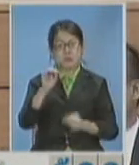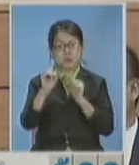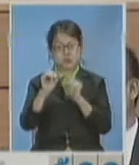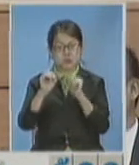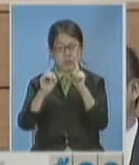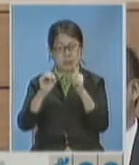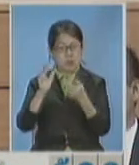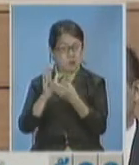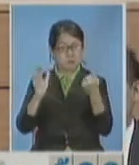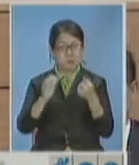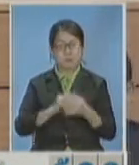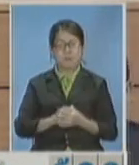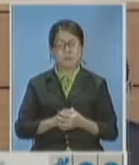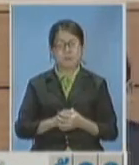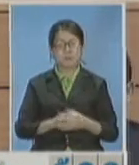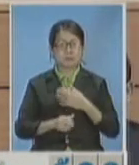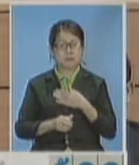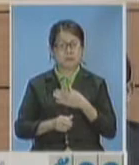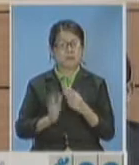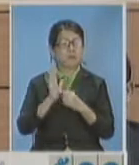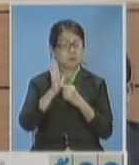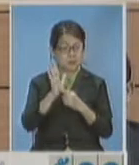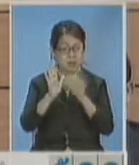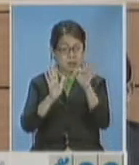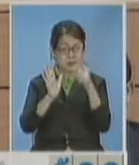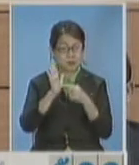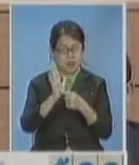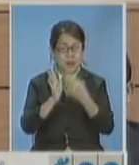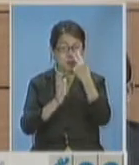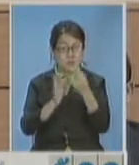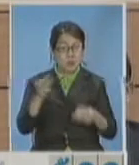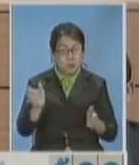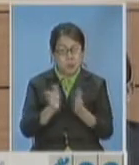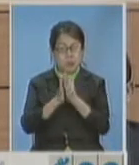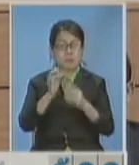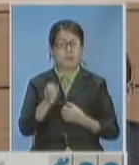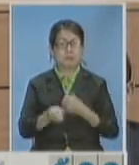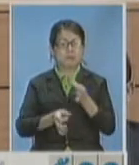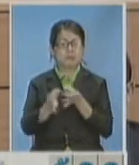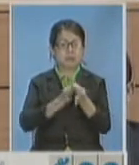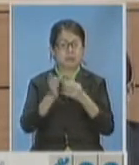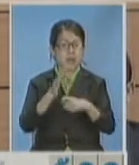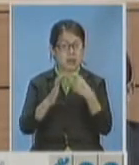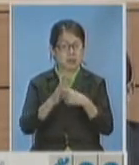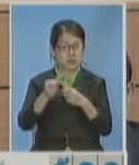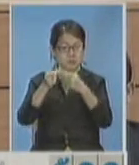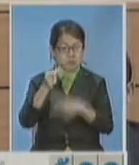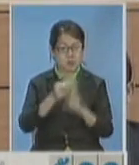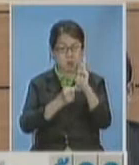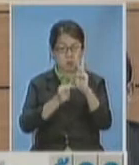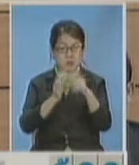0.1% ผมจะยกตัวอย่างและเหตุผล รวม6ประการดังต่อไป